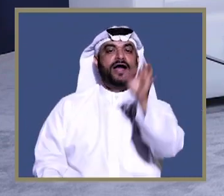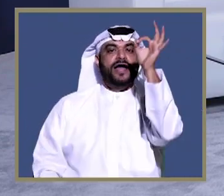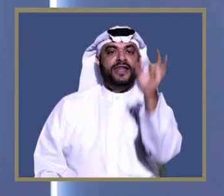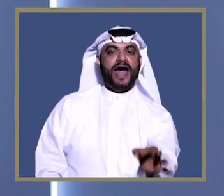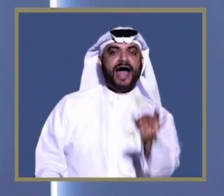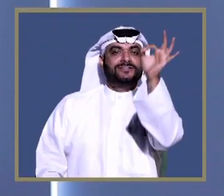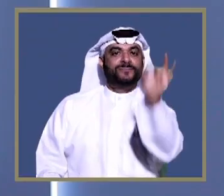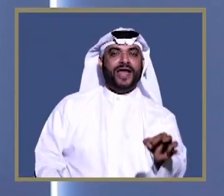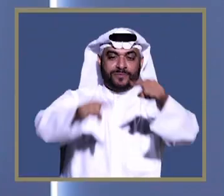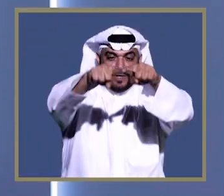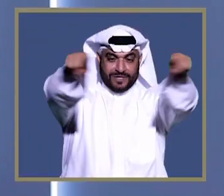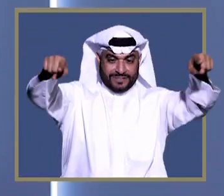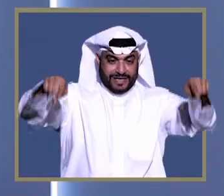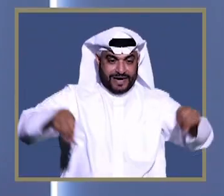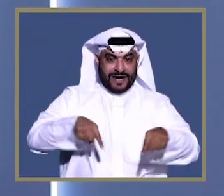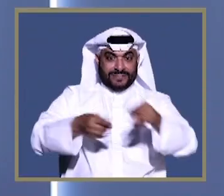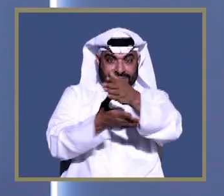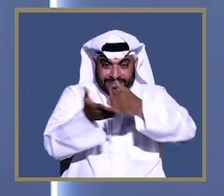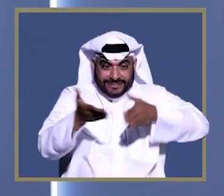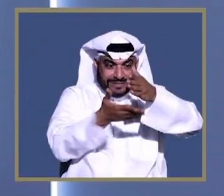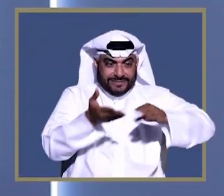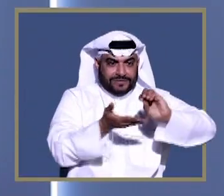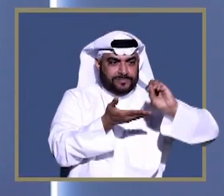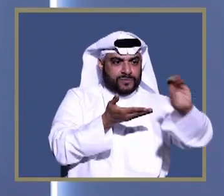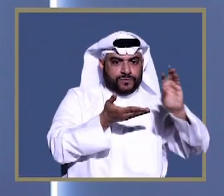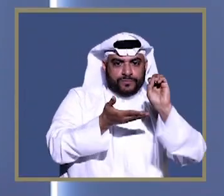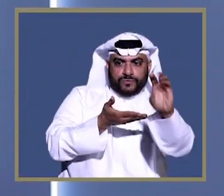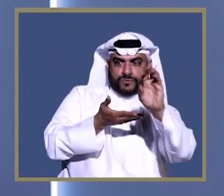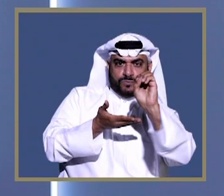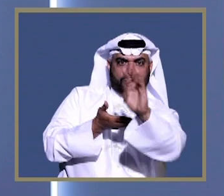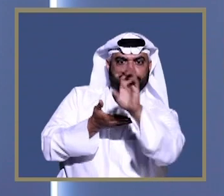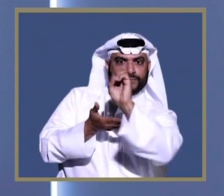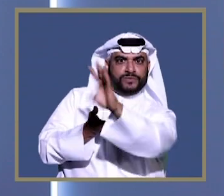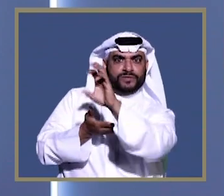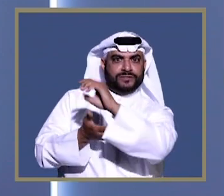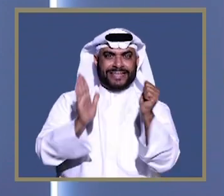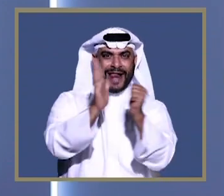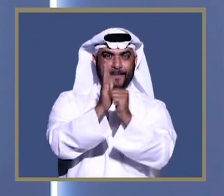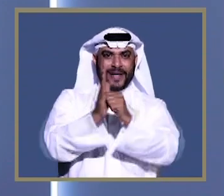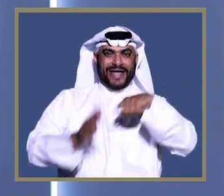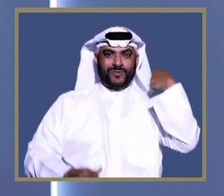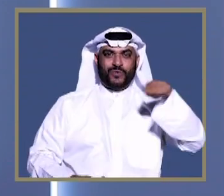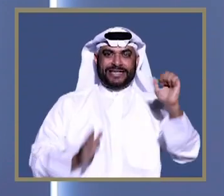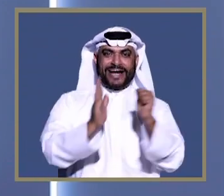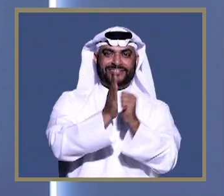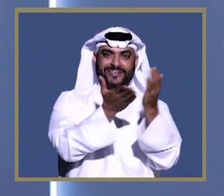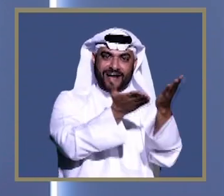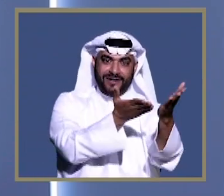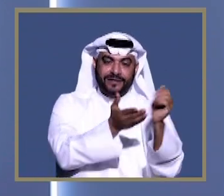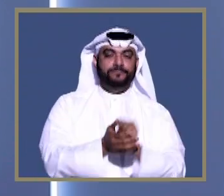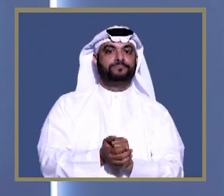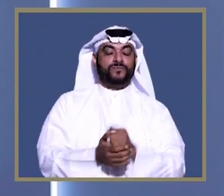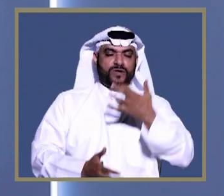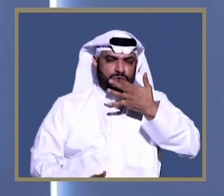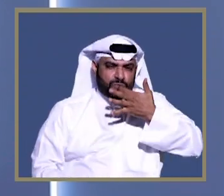الدولة، لابد أن الأراضي الدولة أنها تتوزع بشكل تام. عندنا